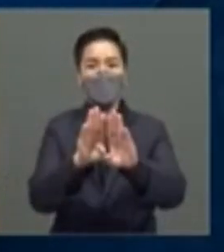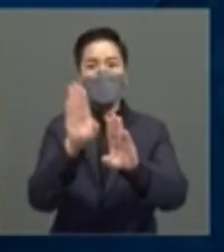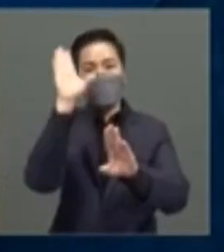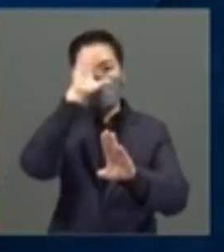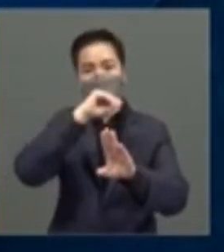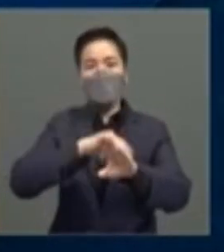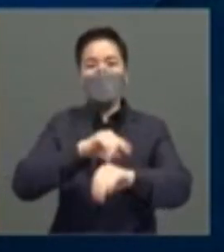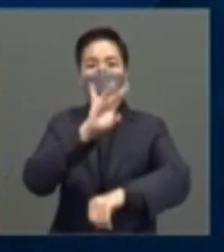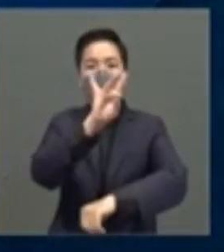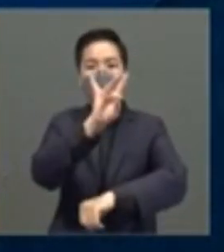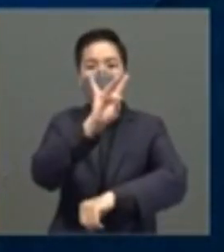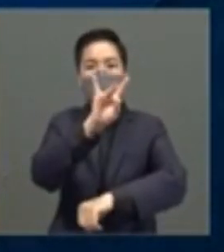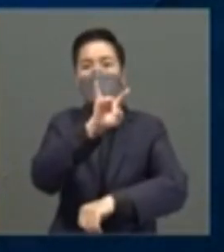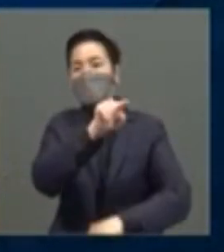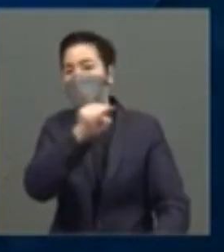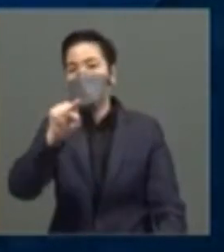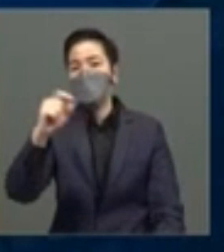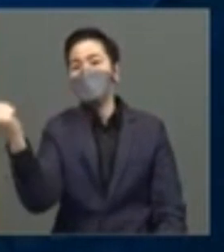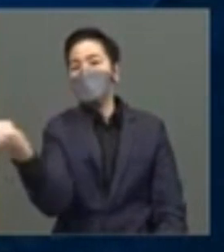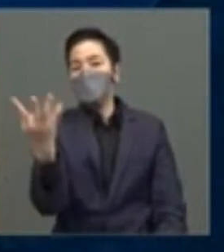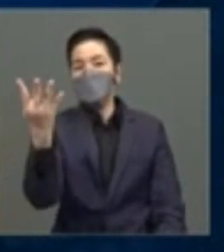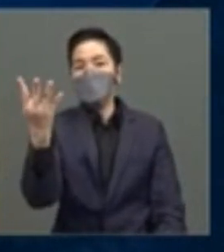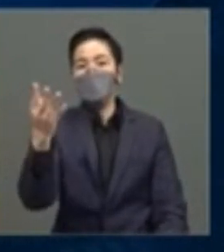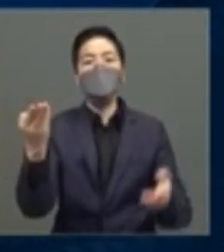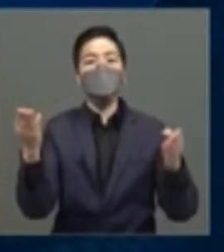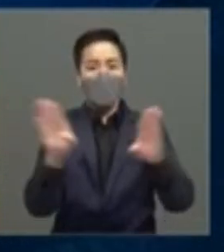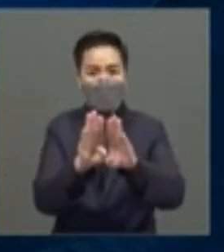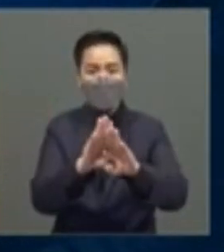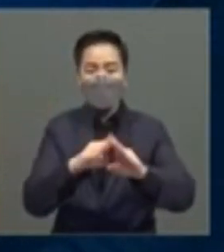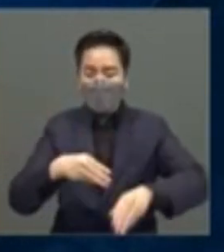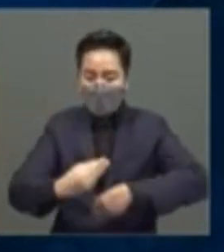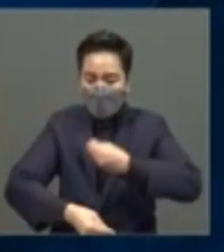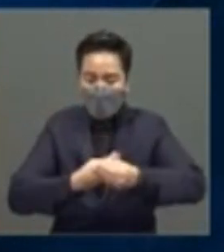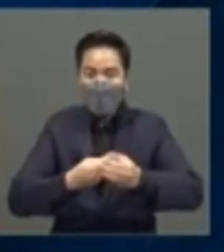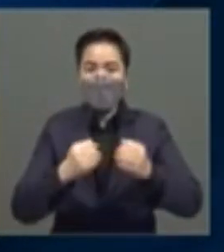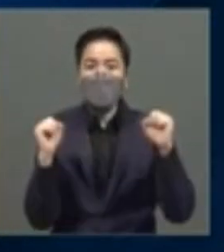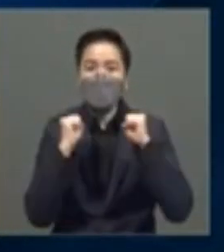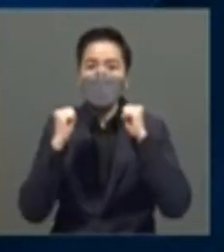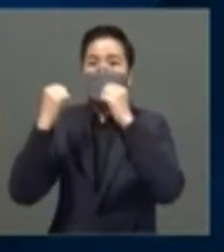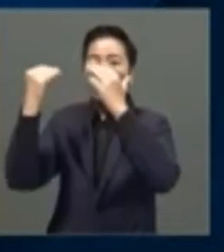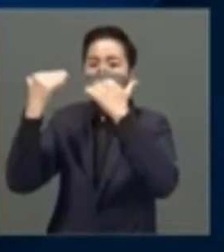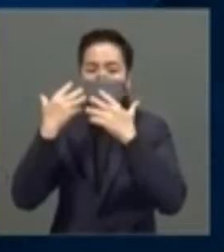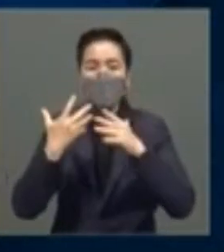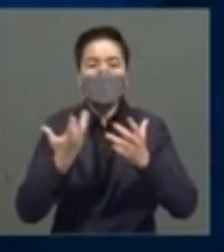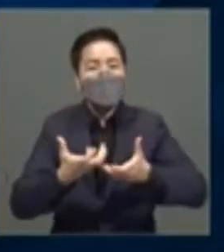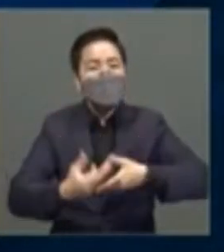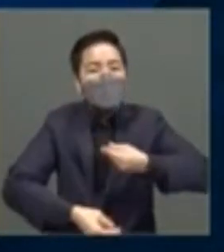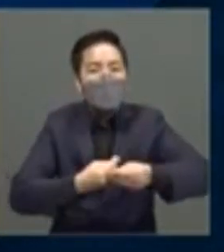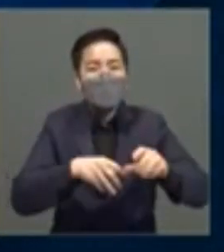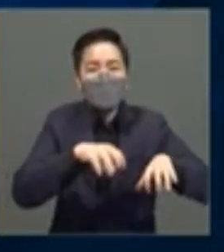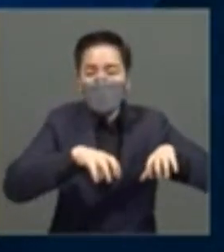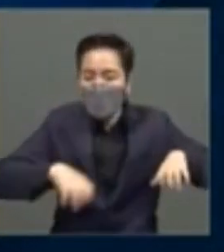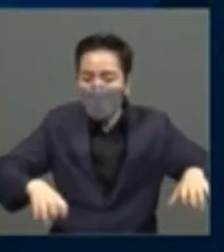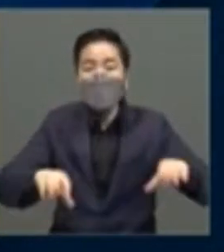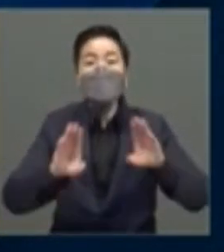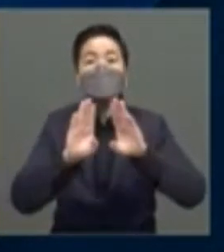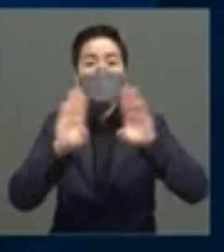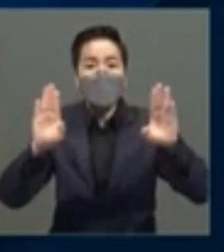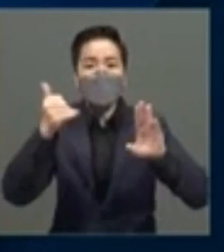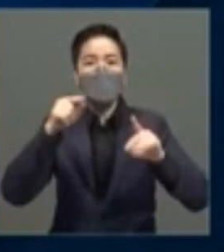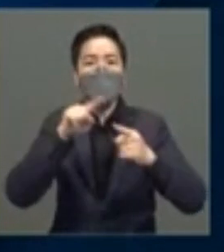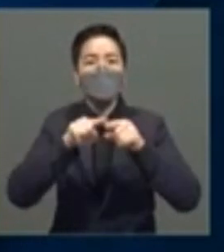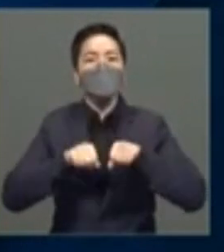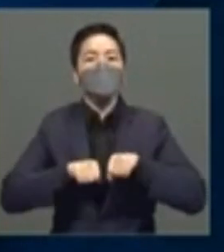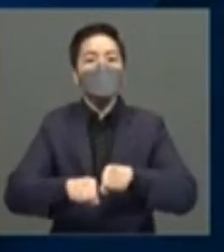2ทุ่มจนถึงตี4ห้างสรรพสินค้าศูนย์การค้าและคอมมูนิตี้มอลล์เปิดได้เฉพ